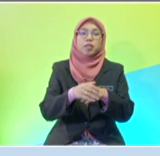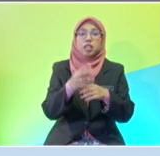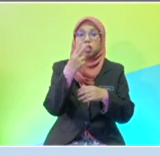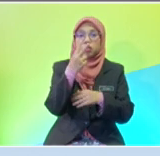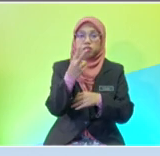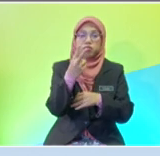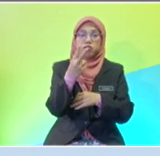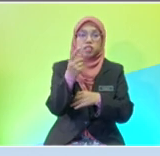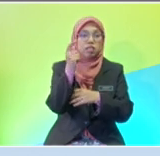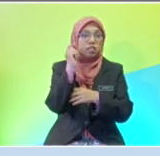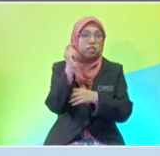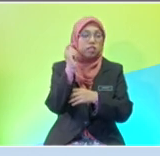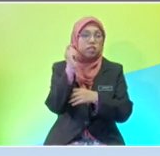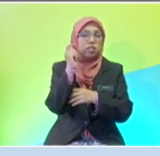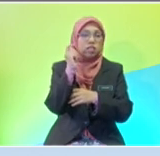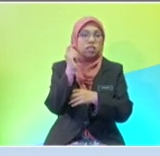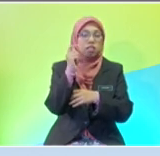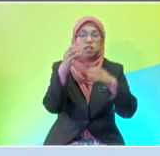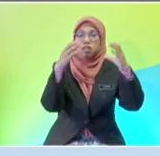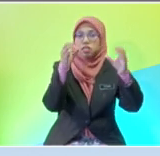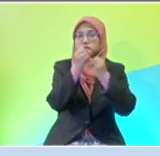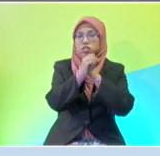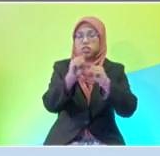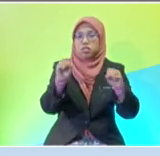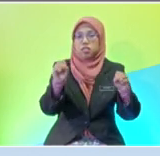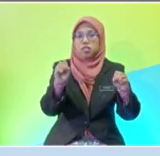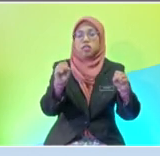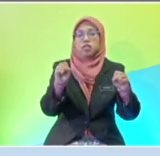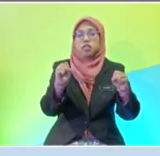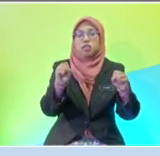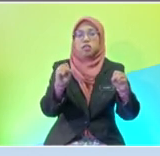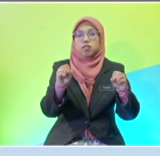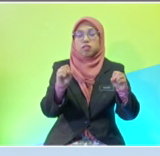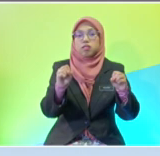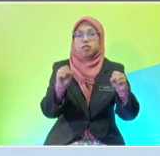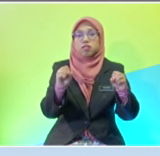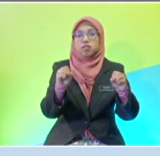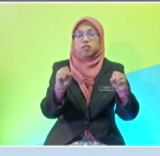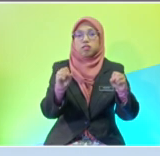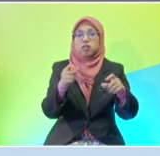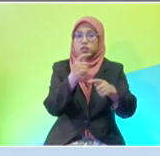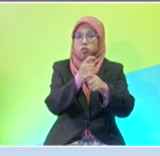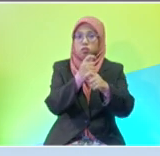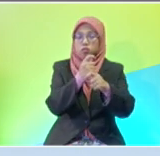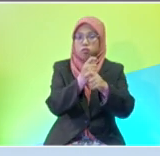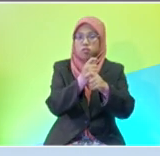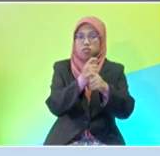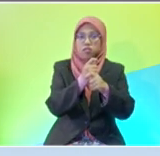tadi yang membincangkan tugas dan secara detail